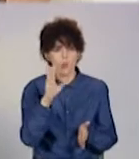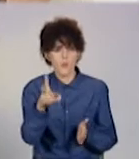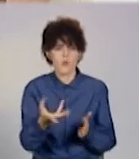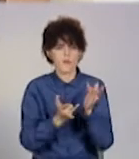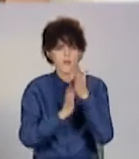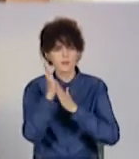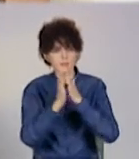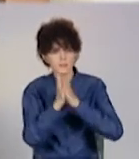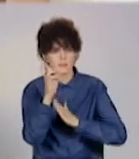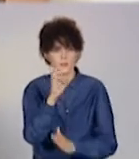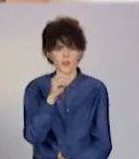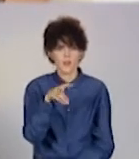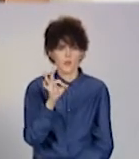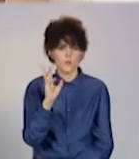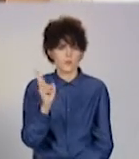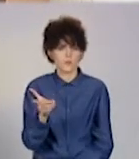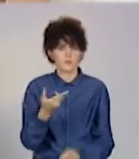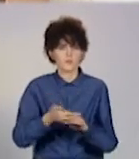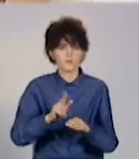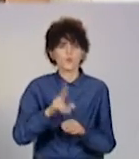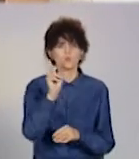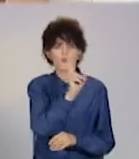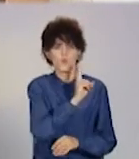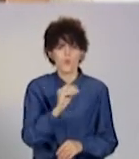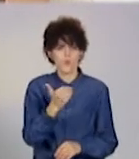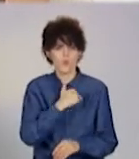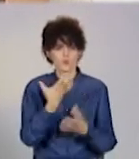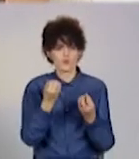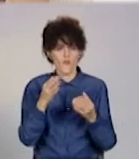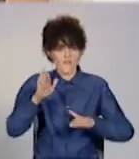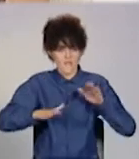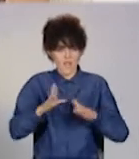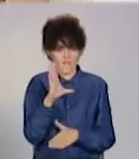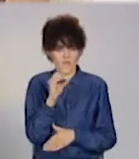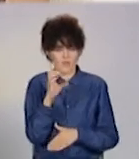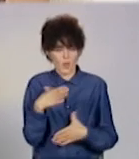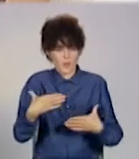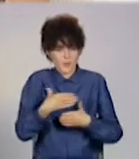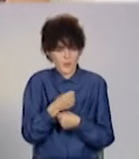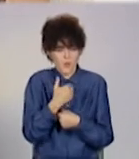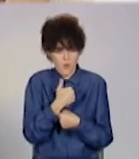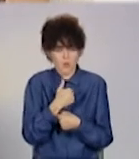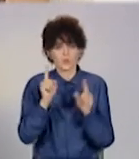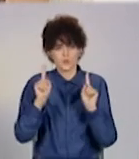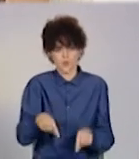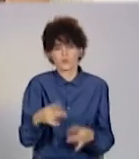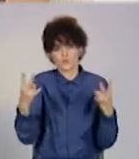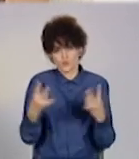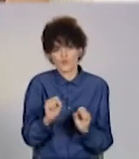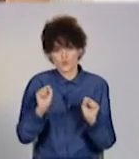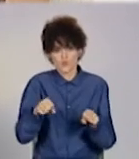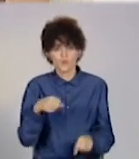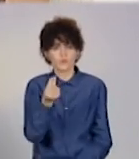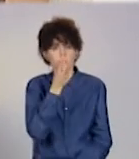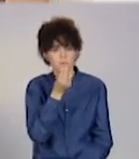можна з'їсти, допустимо, особливо хорошо тот, хто хоче немножечко збросити вес. Достатньо для організму, ну, допустимо,